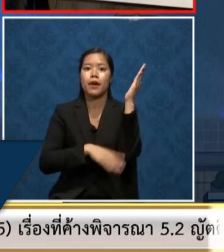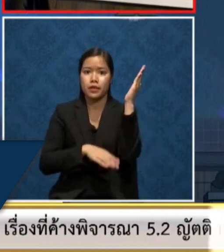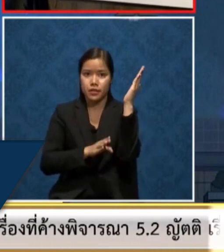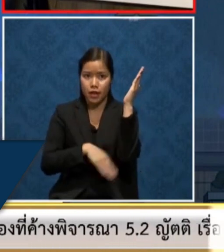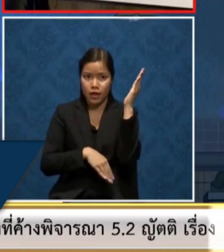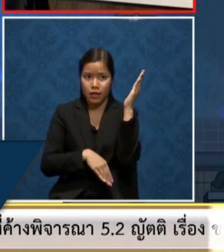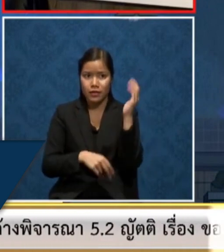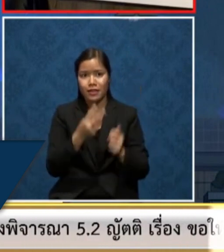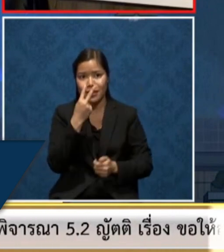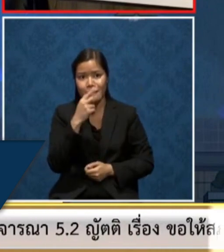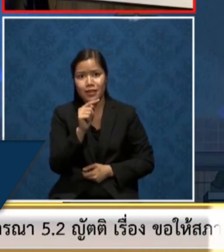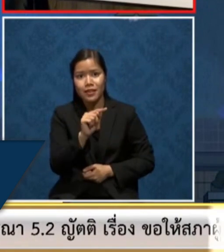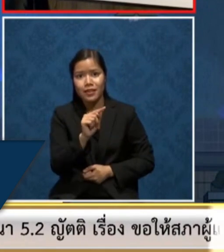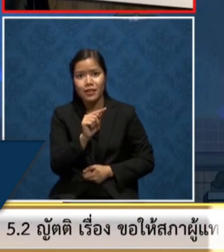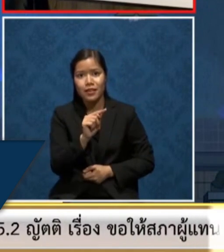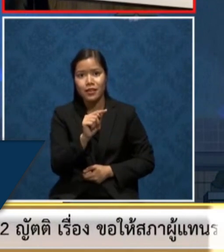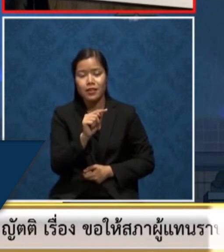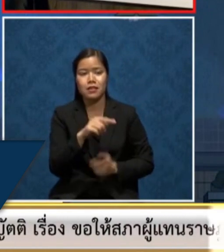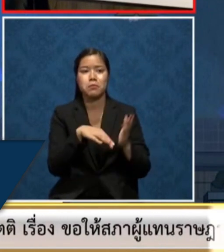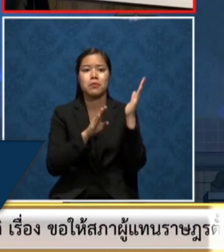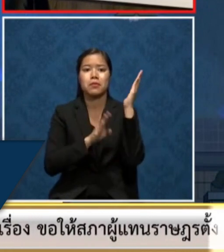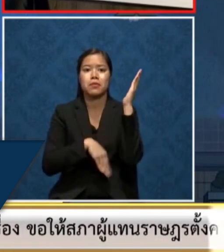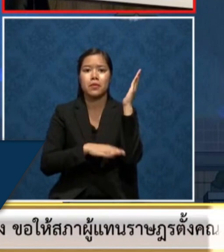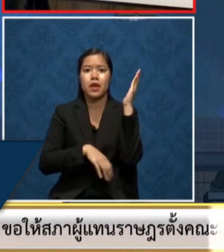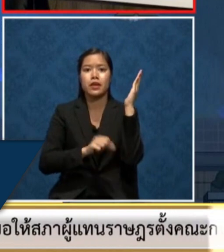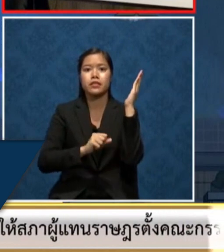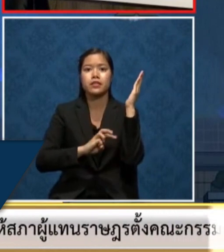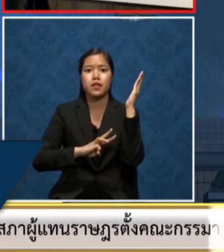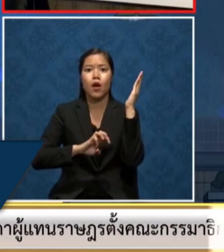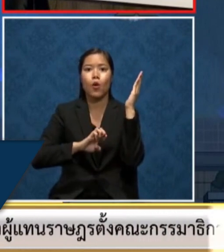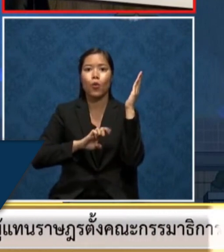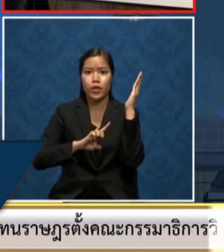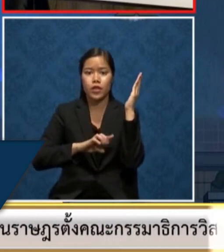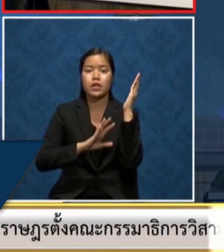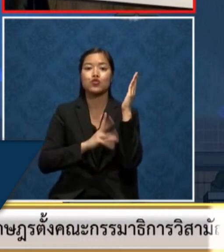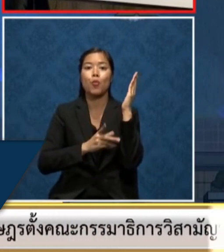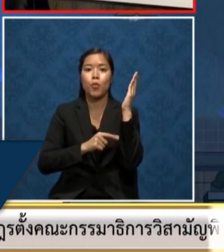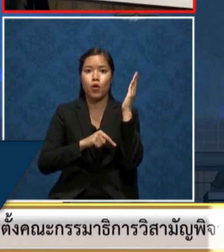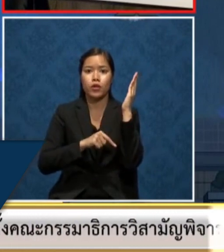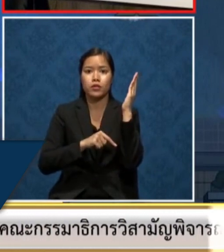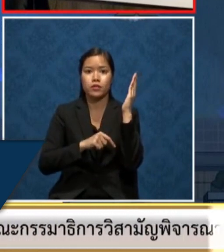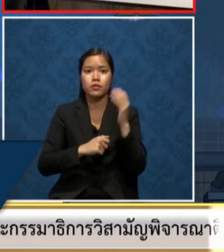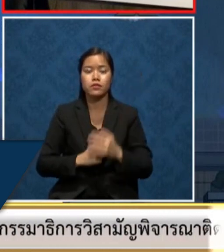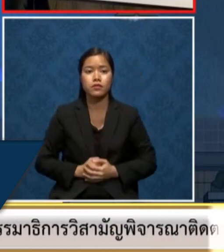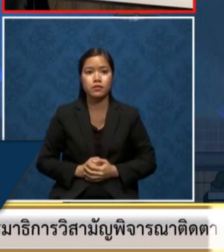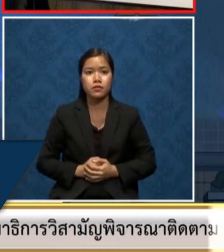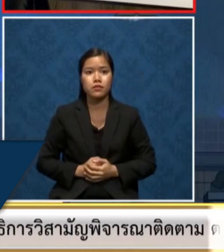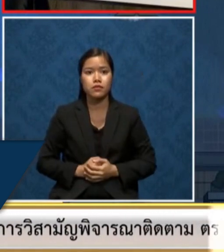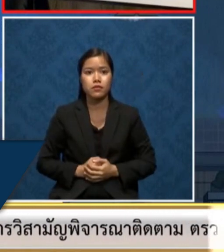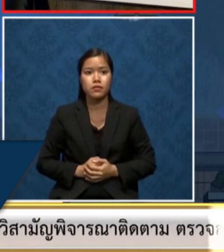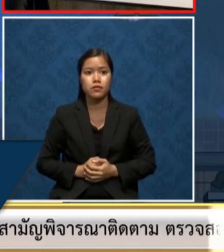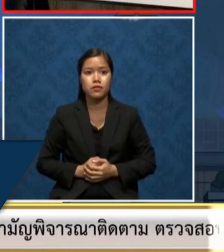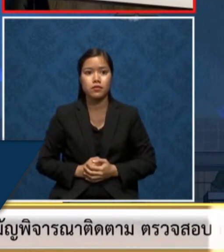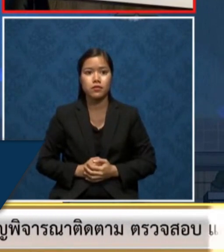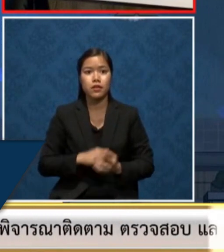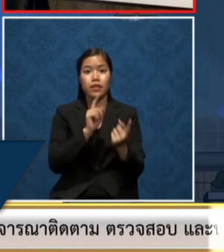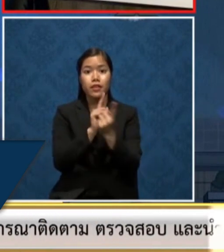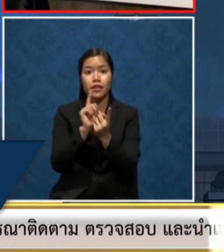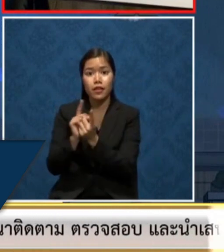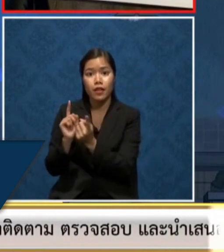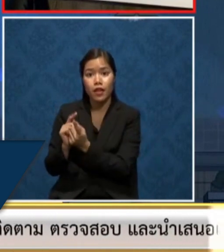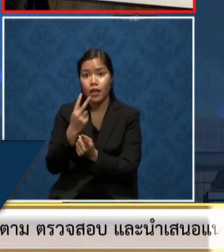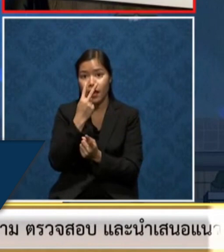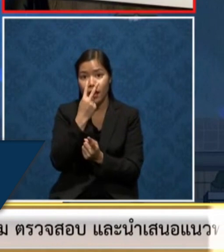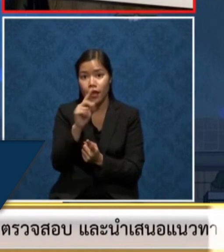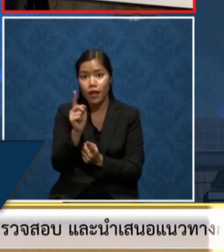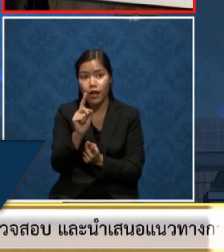ี่คือสถานการณนภาคใต้ ที่อำเภอสห multit ditบพรท่านจะเห็น สามชิค